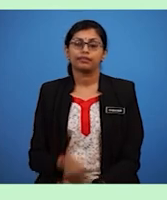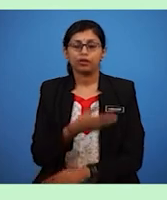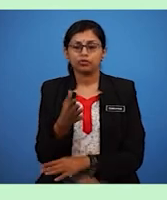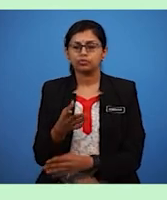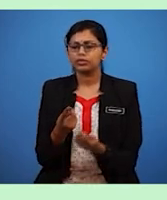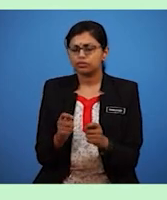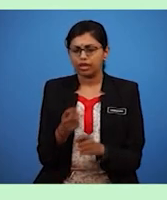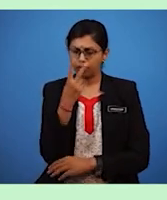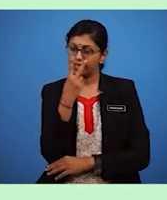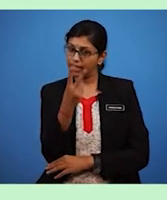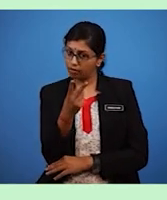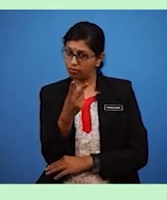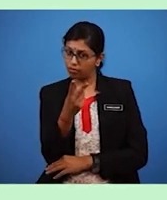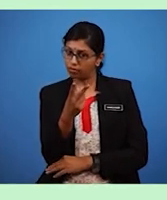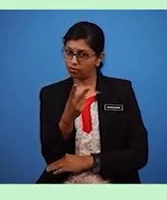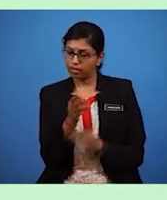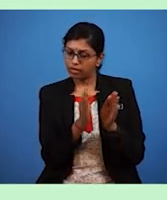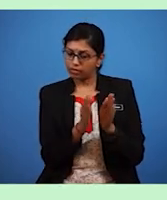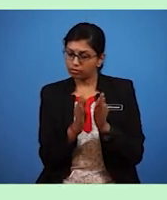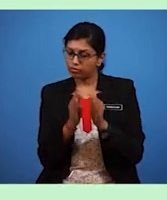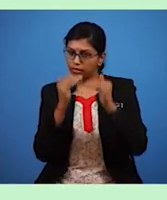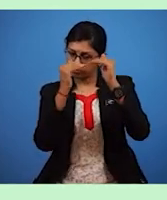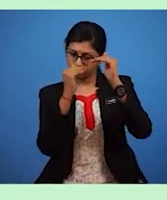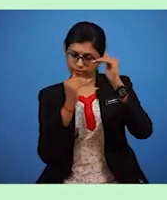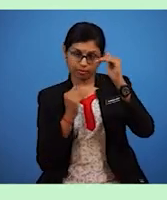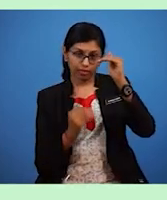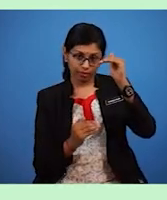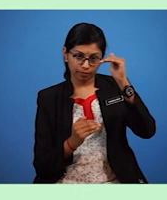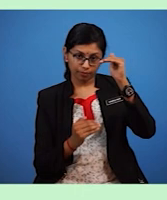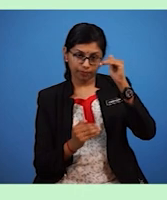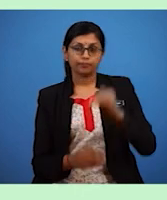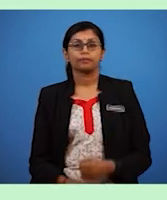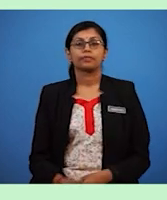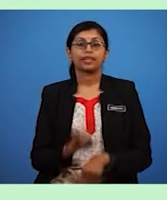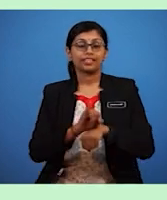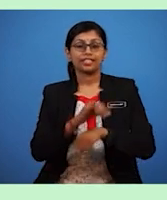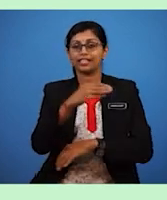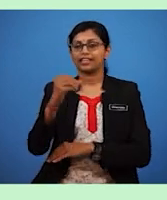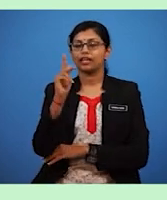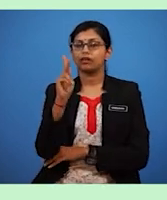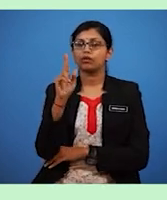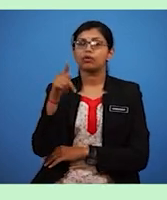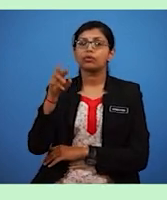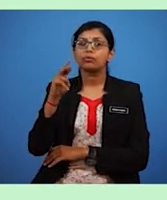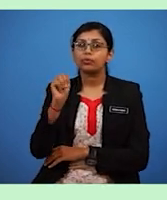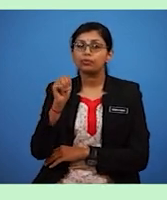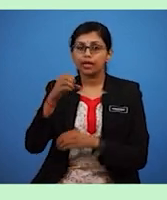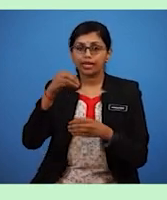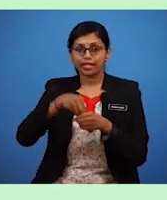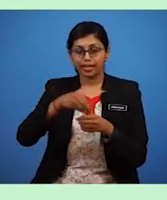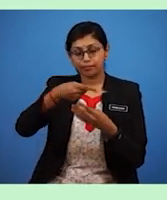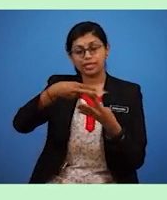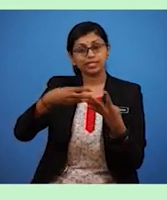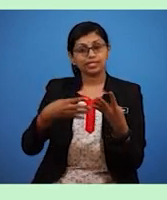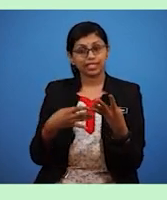murid-murid perhatikan kedudukan logam zinc dan logam kuprum dalam siri